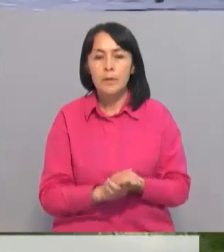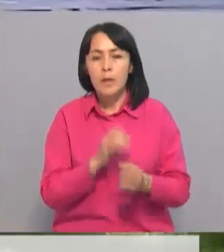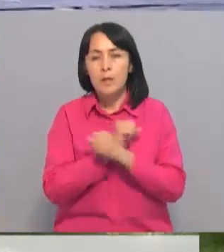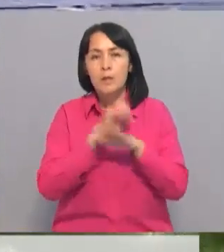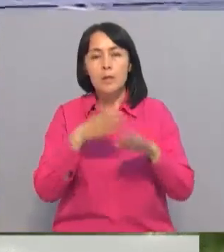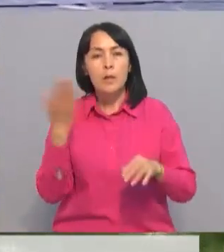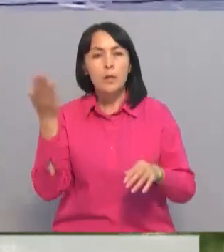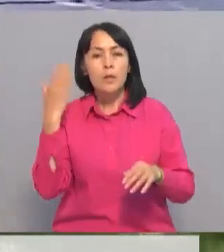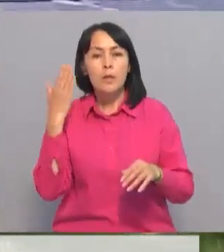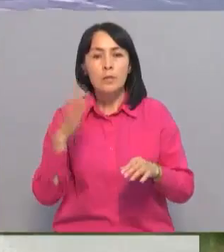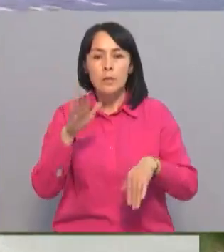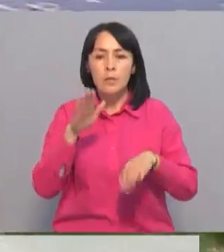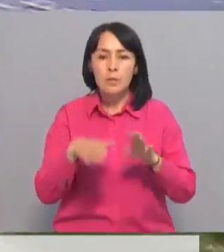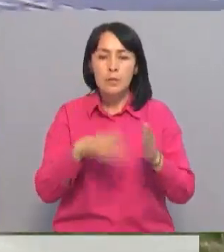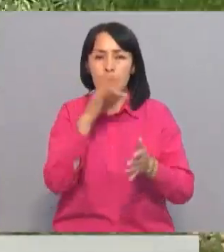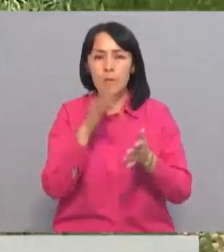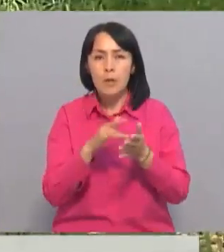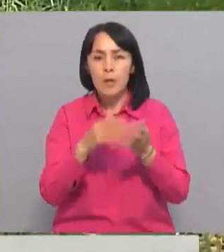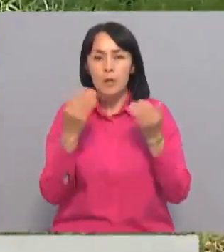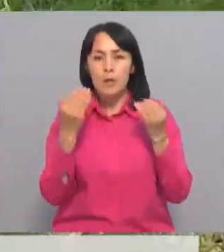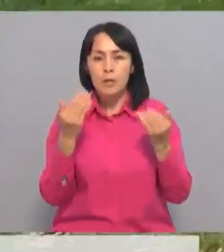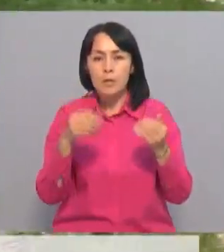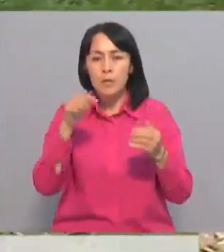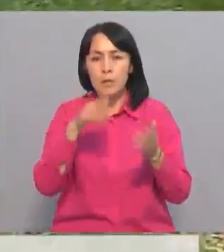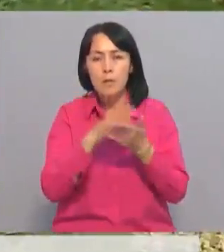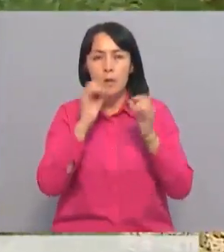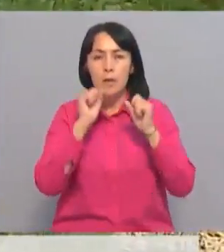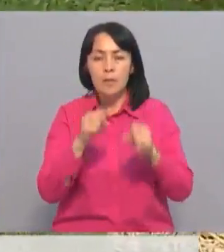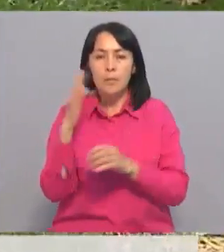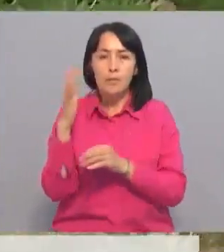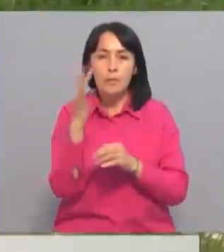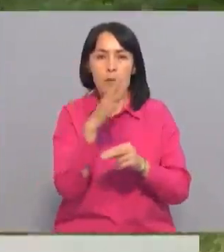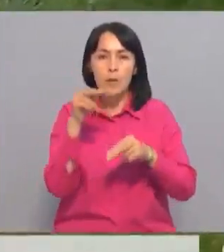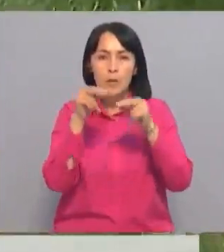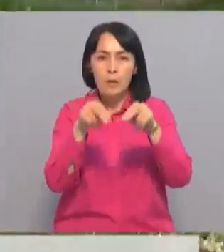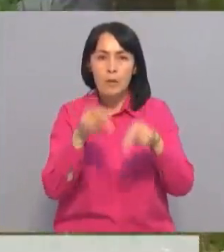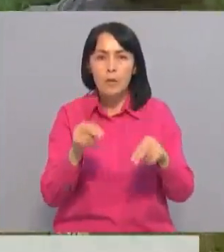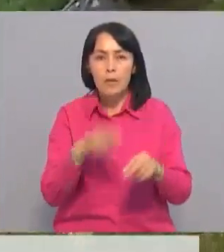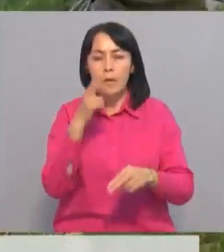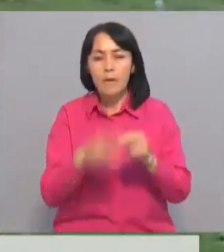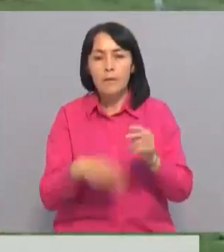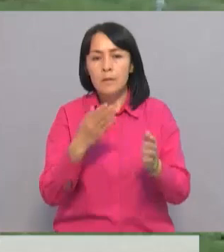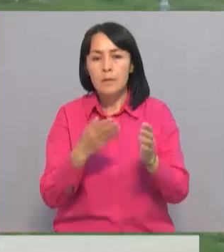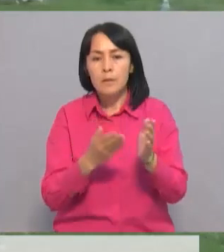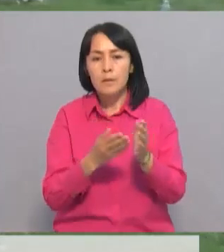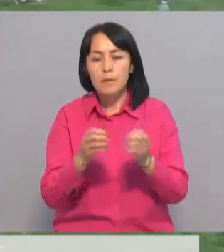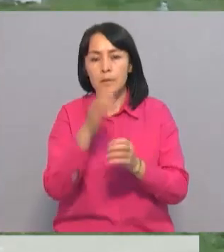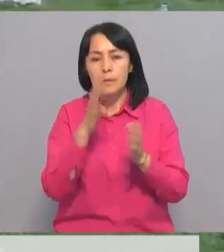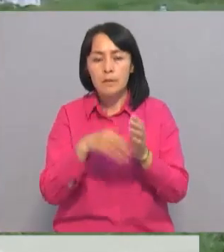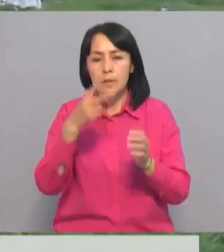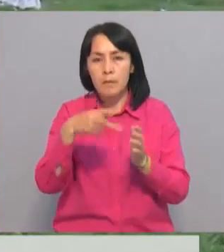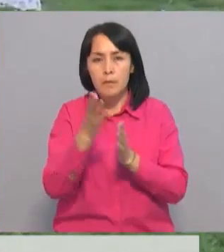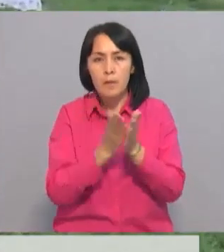парк давно уже стал визитной карточкой города. И здесь до сих пор можно найти деревья, посаженные в конце 19-го, в начале 20